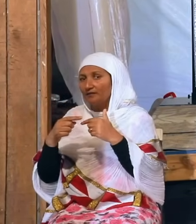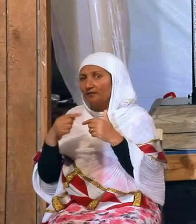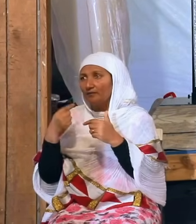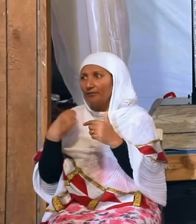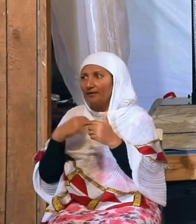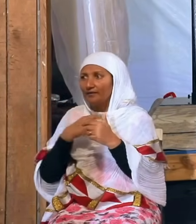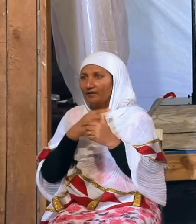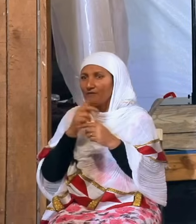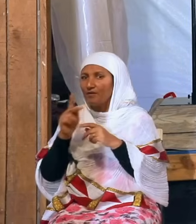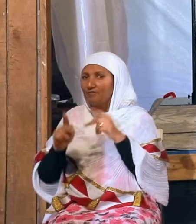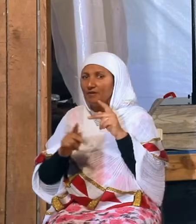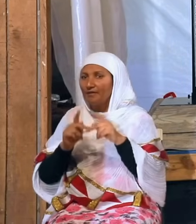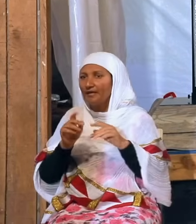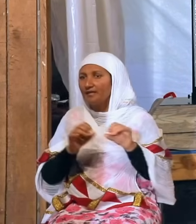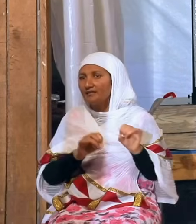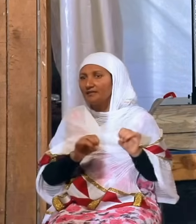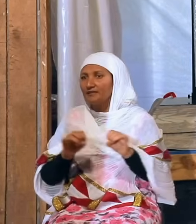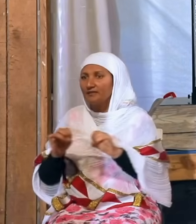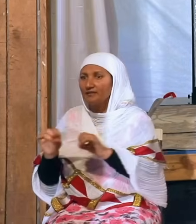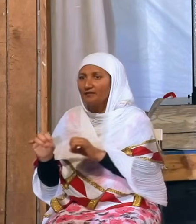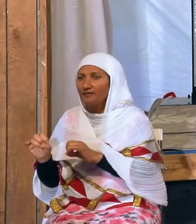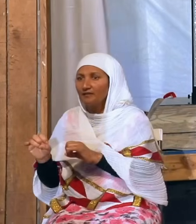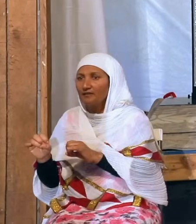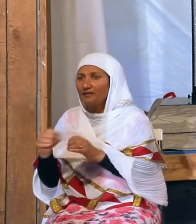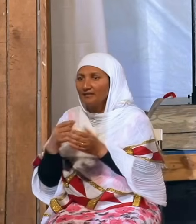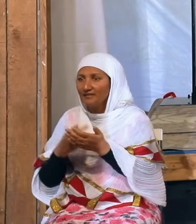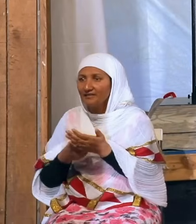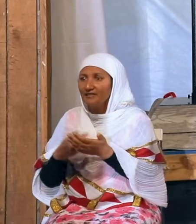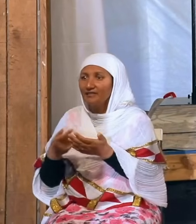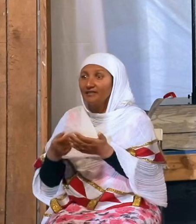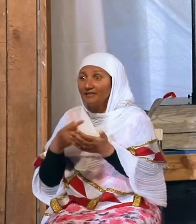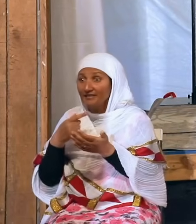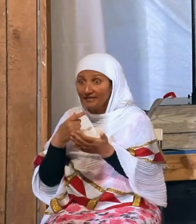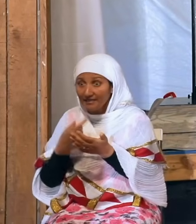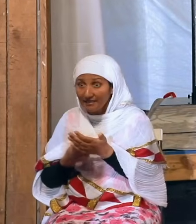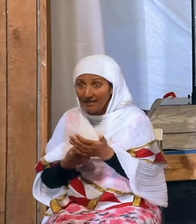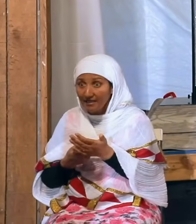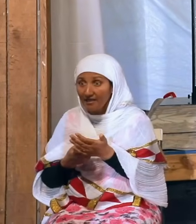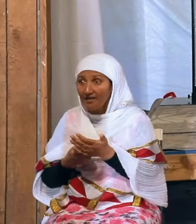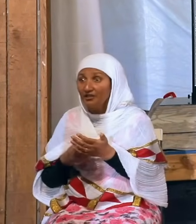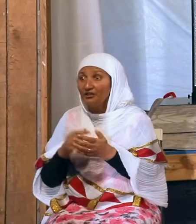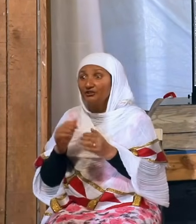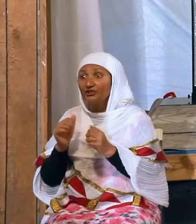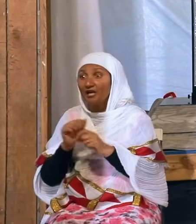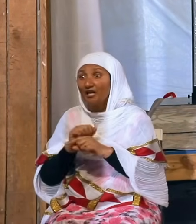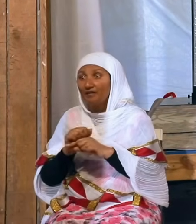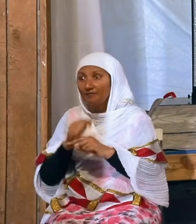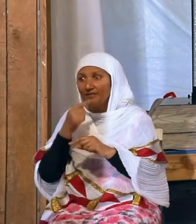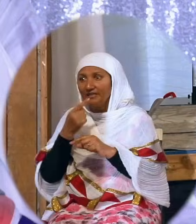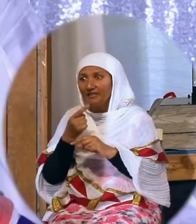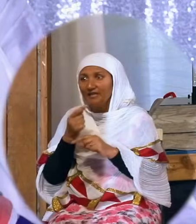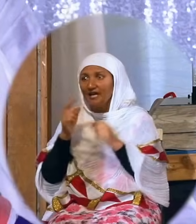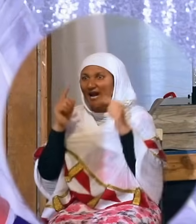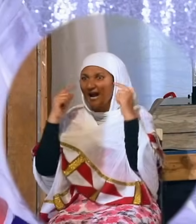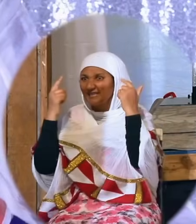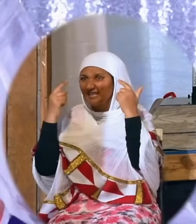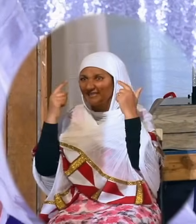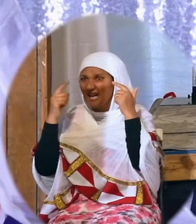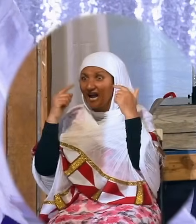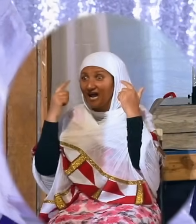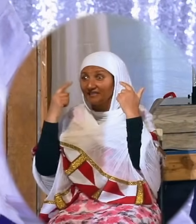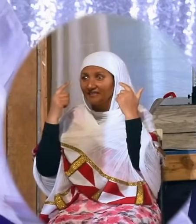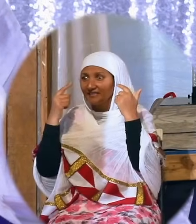በእኛ በመመናን ዘንድ ከዚህ ሲሻላል ብለን ከኃጢአት ወደ ማማረጥ እና